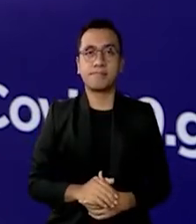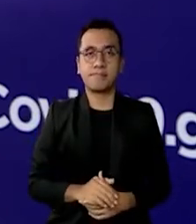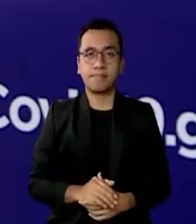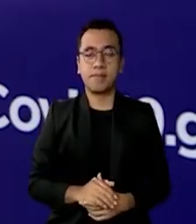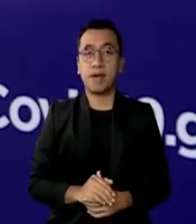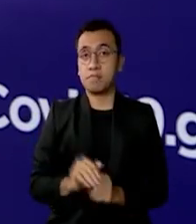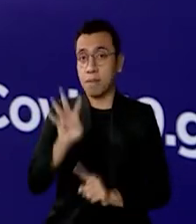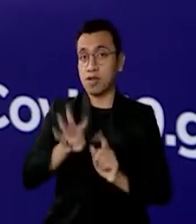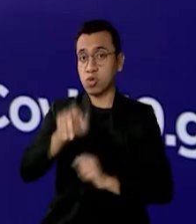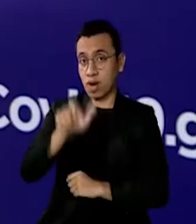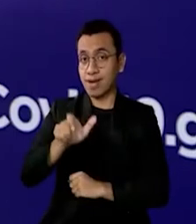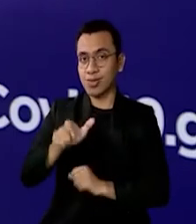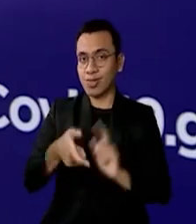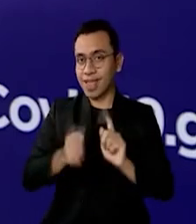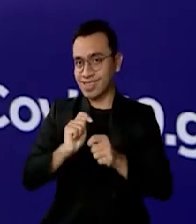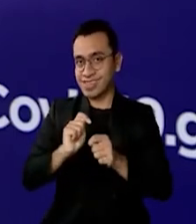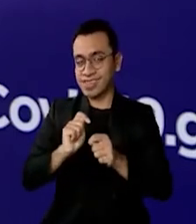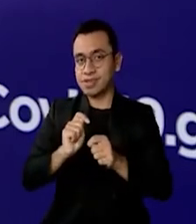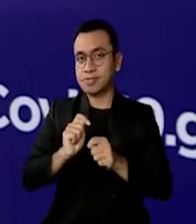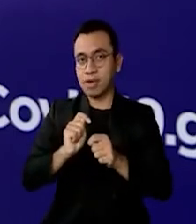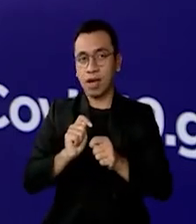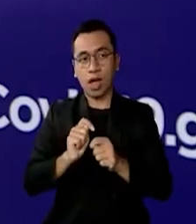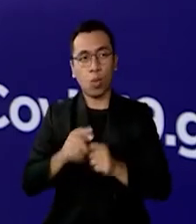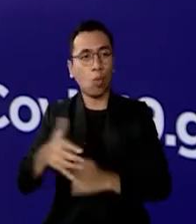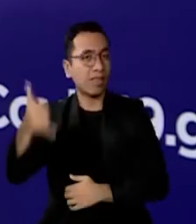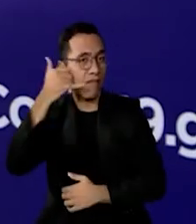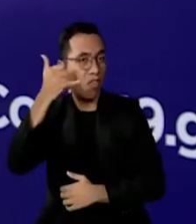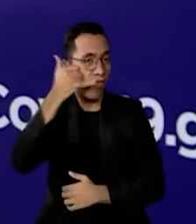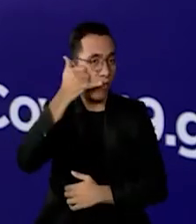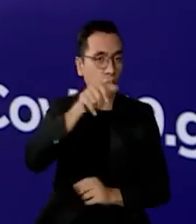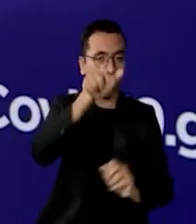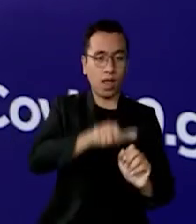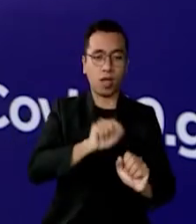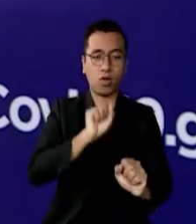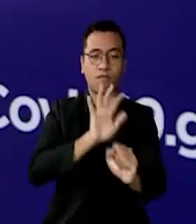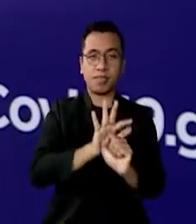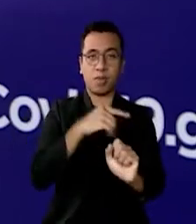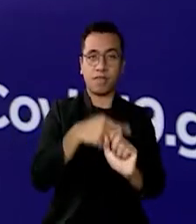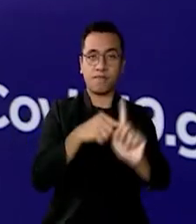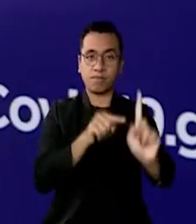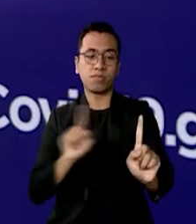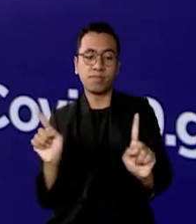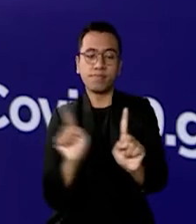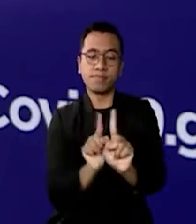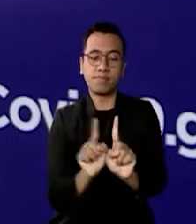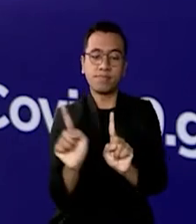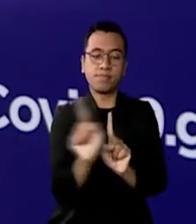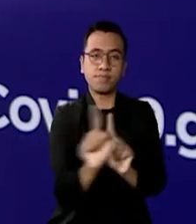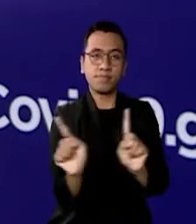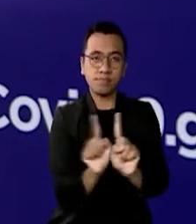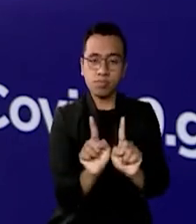ketika saya telepon 11 kebetulan yang duduk yang berdekatan dengan turut terkonfirmasi Positif itu adalah para